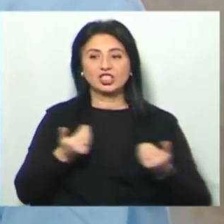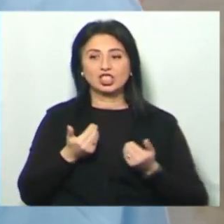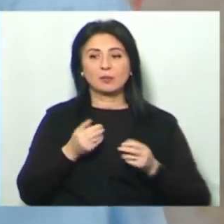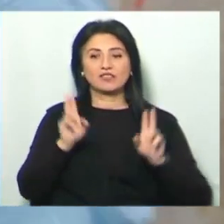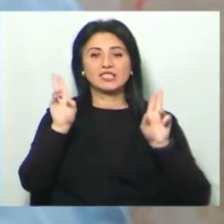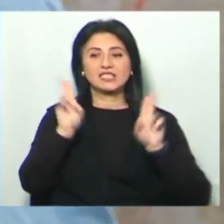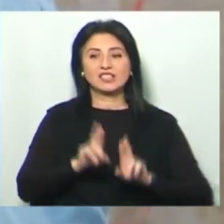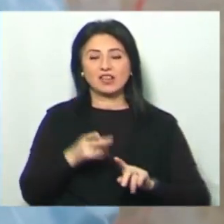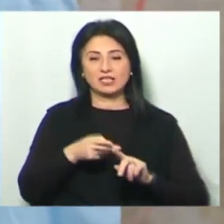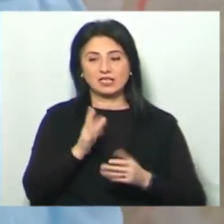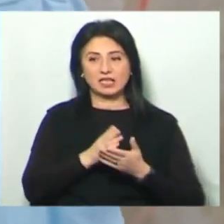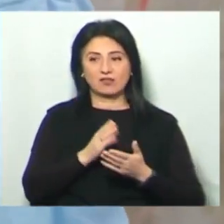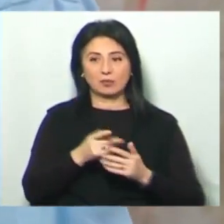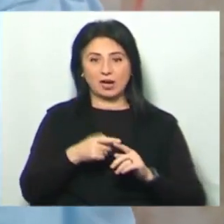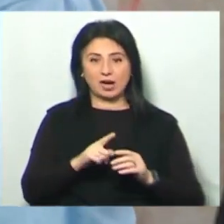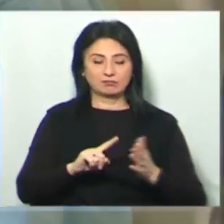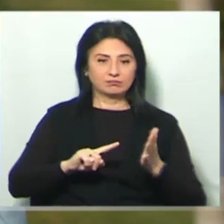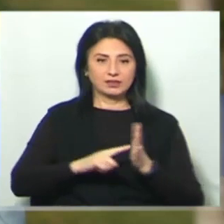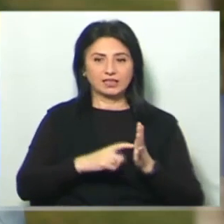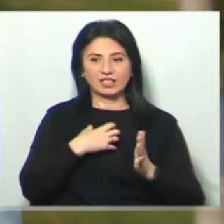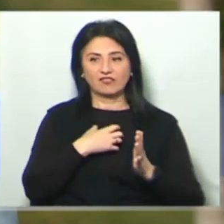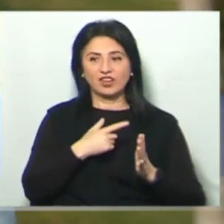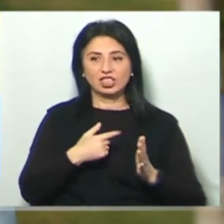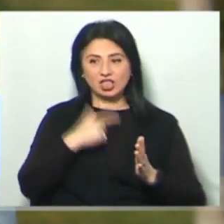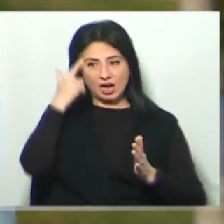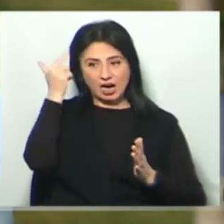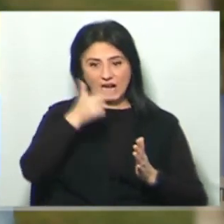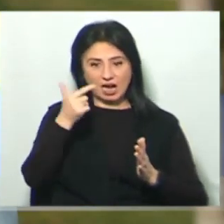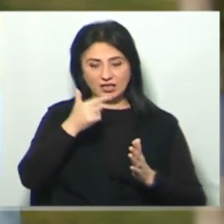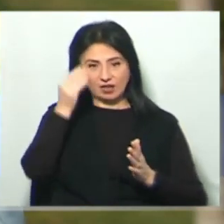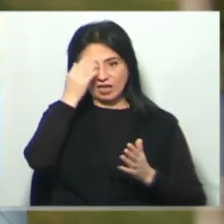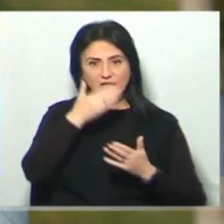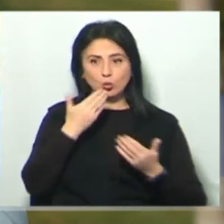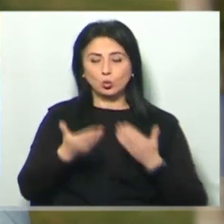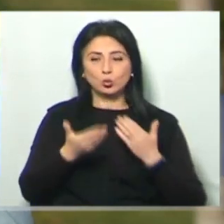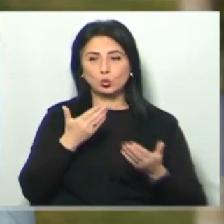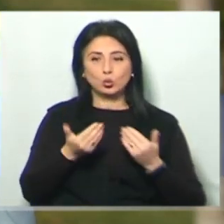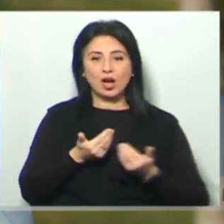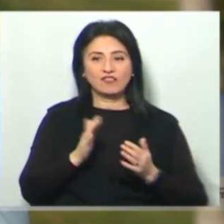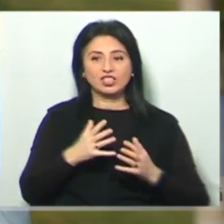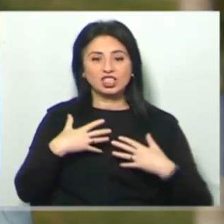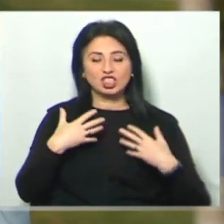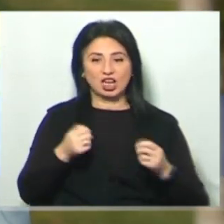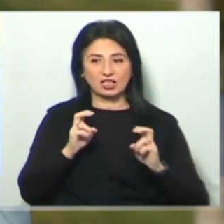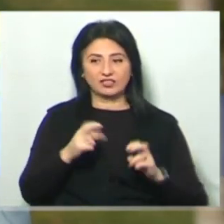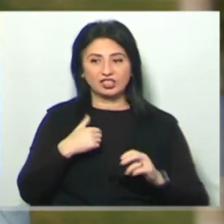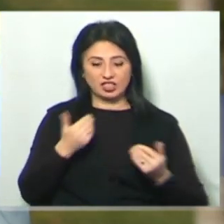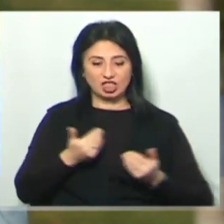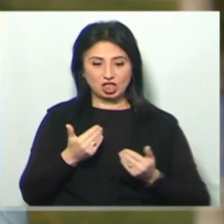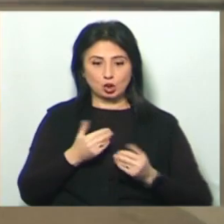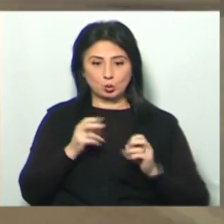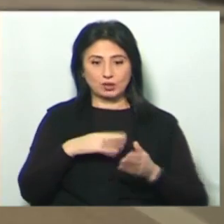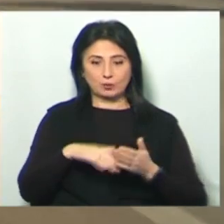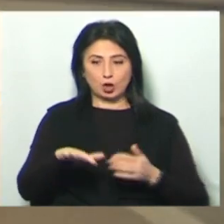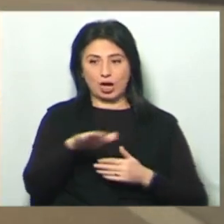ცხოვრების წესი, ეს არის ამოსავალი წერტილი, ჩვენს განათლებასაც აზრი არ აქვს, თუ არ ვიცხოვრებთ ჯანსაღად და ჩვენი სიცოცხლისთვის